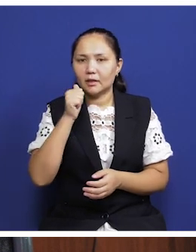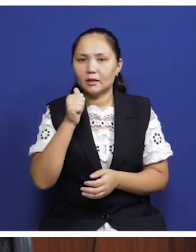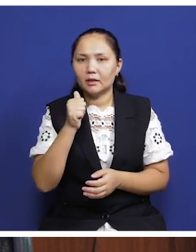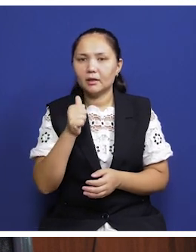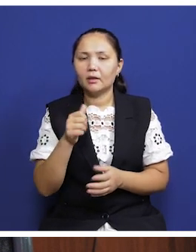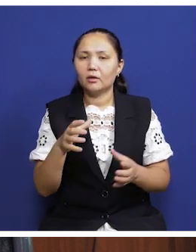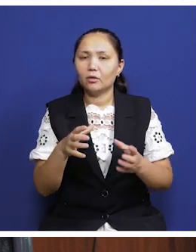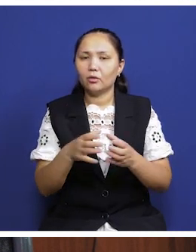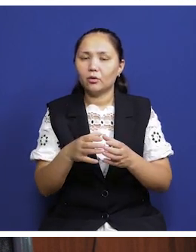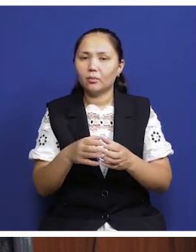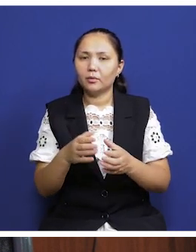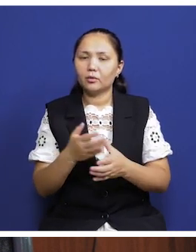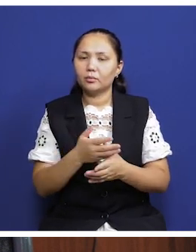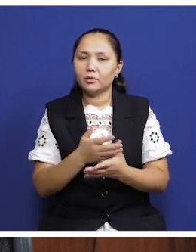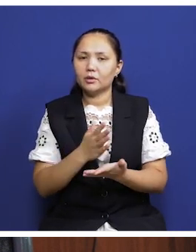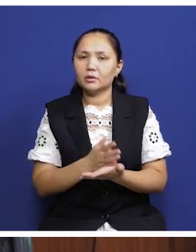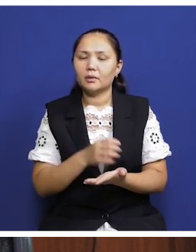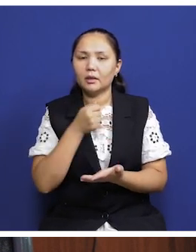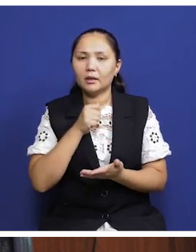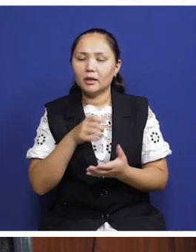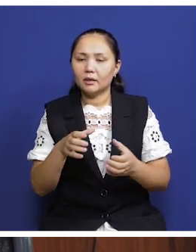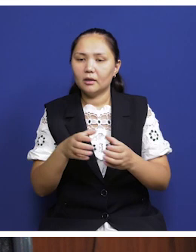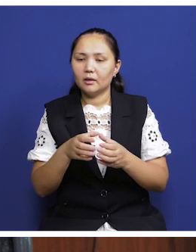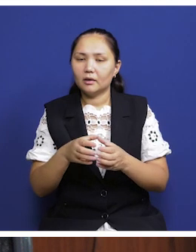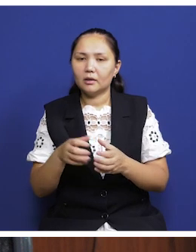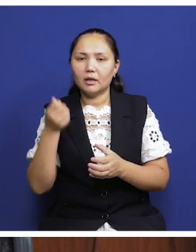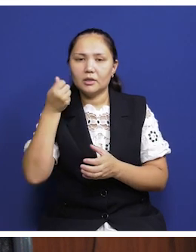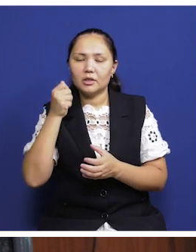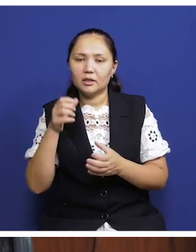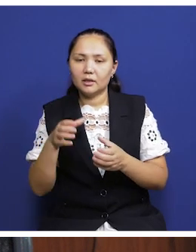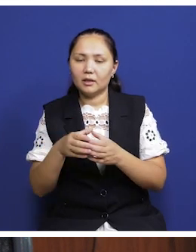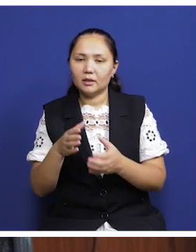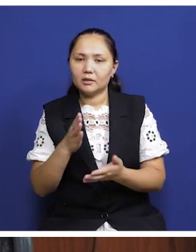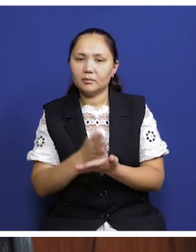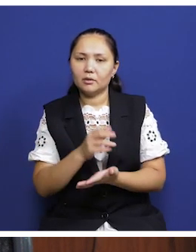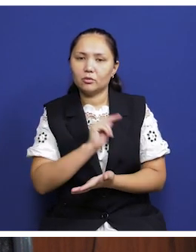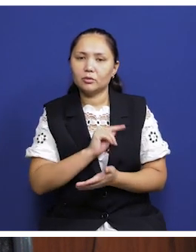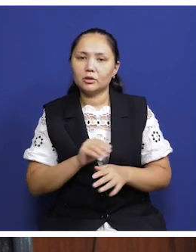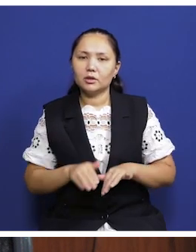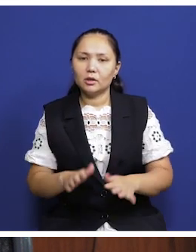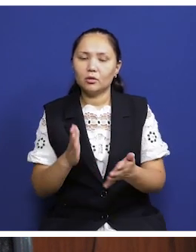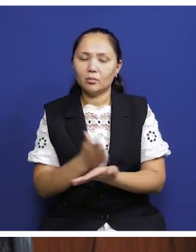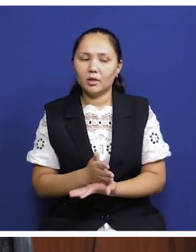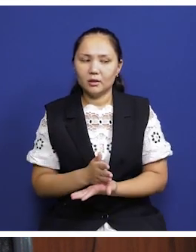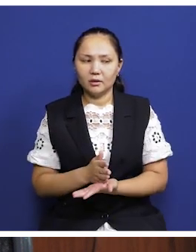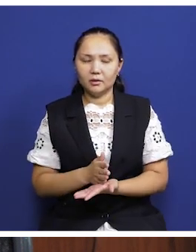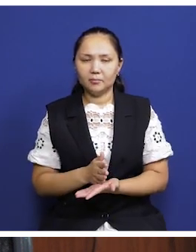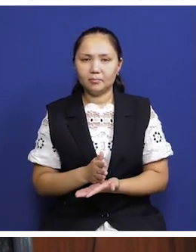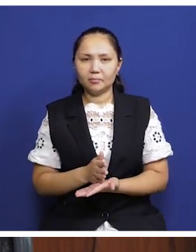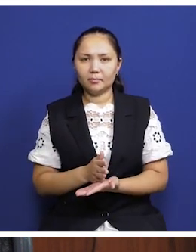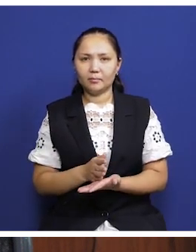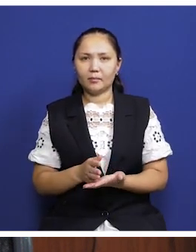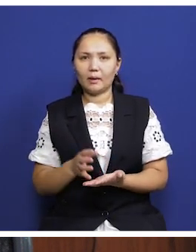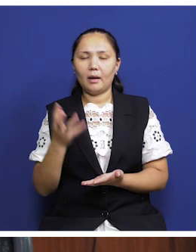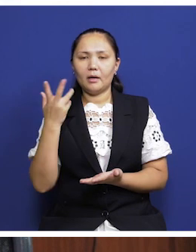бізде қоғамдық кеңес бар, ардагерлер ұйымы, билер алқасы, әжелер алқасы жұмыс істеп отырады. Жаңағыдай енді түрлі